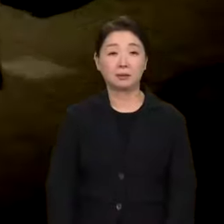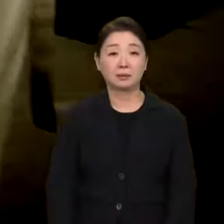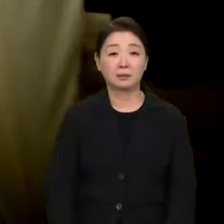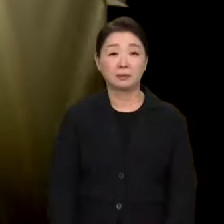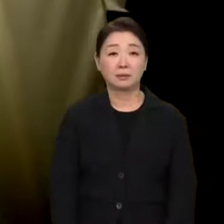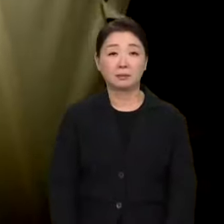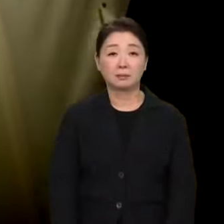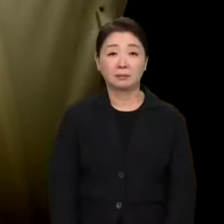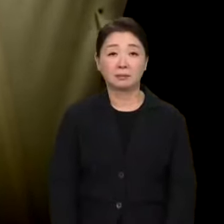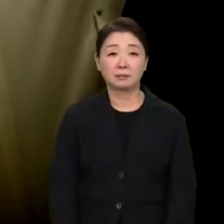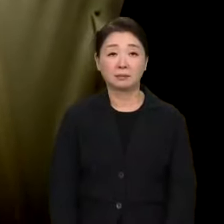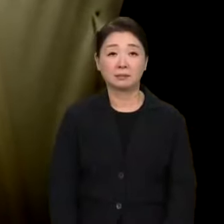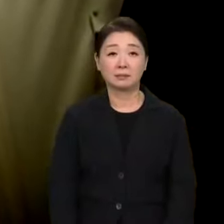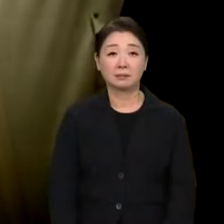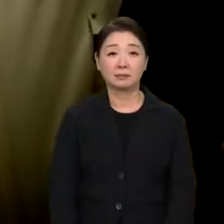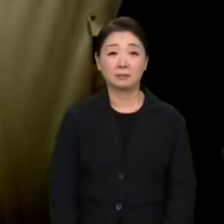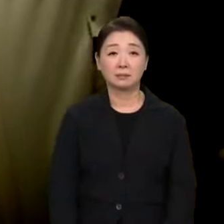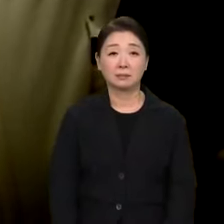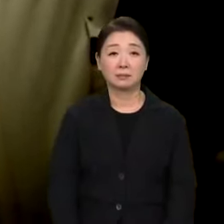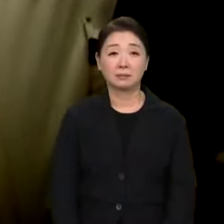JTBC 정아람입니다.